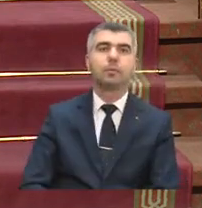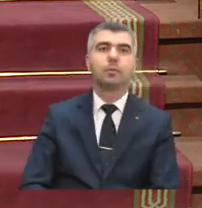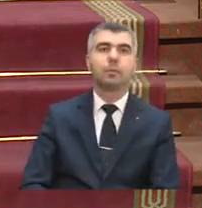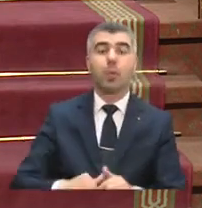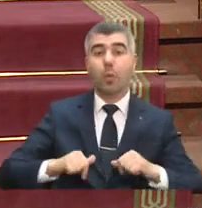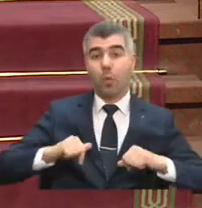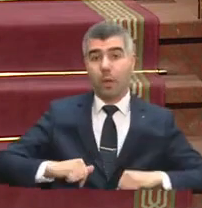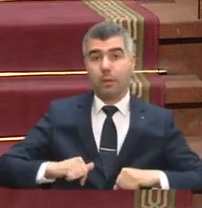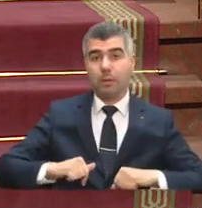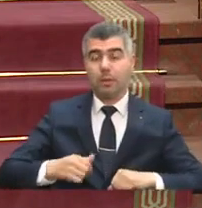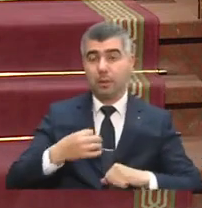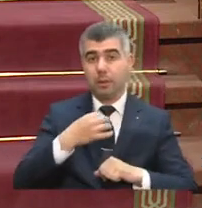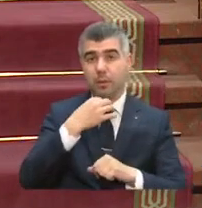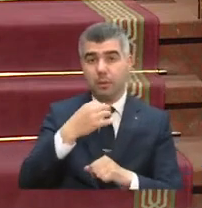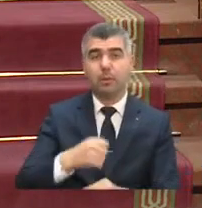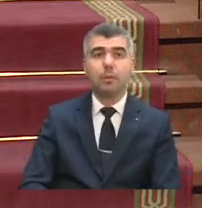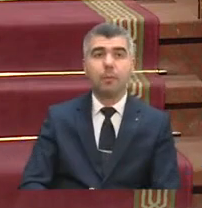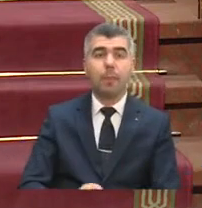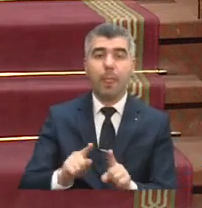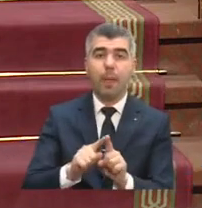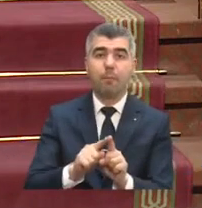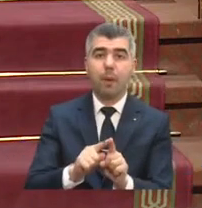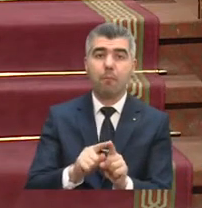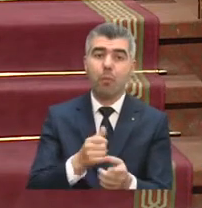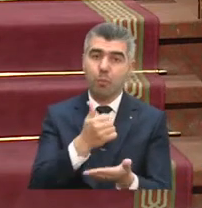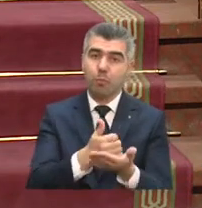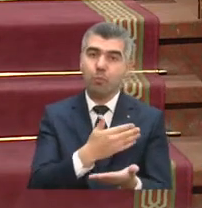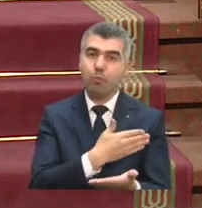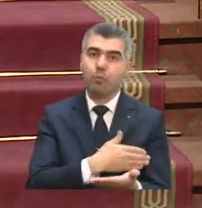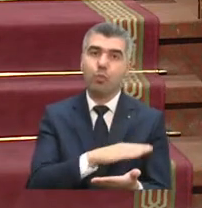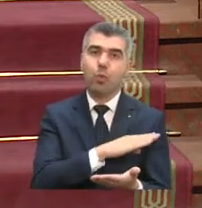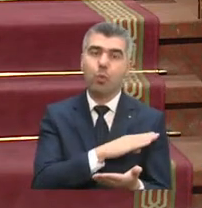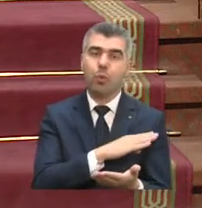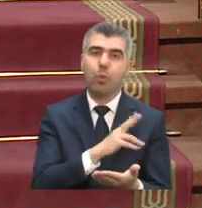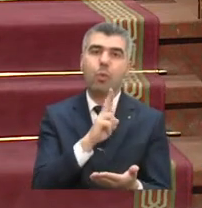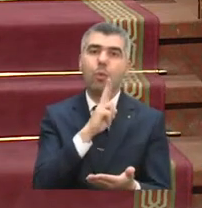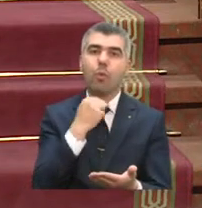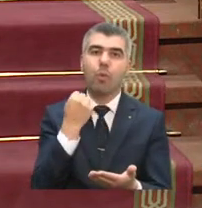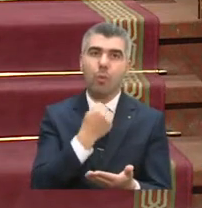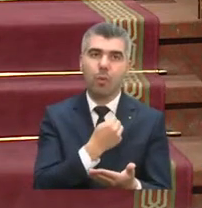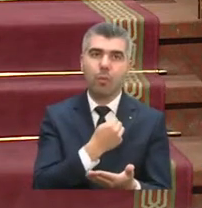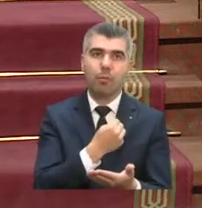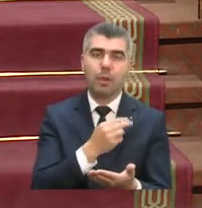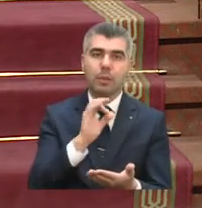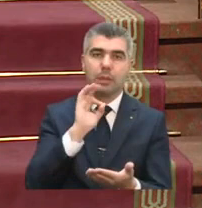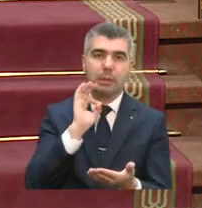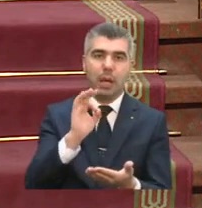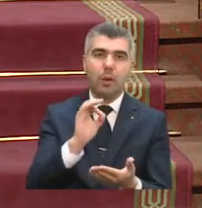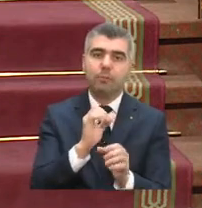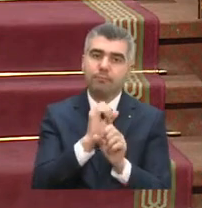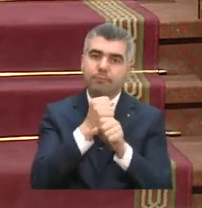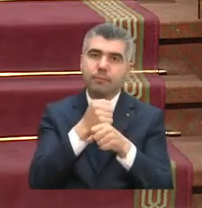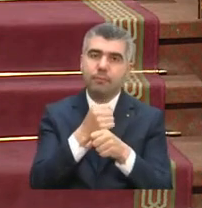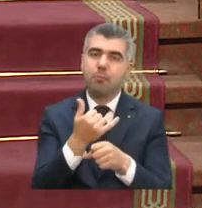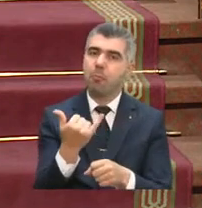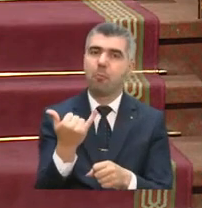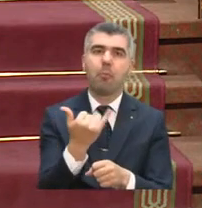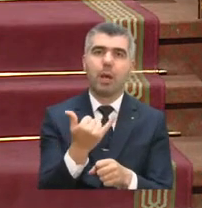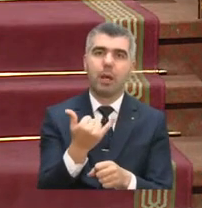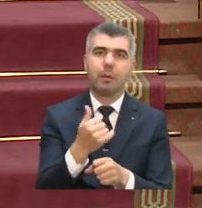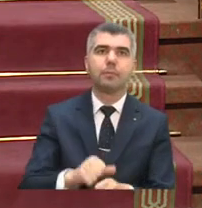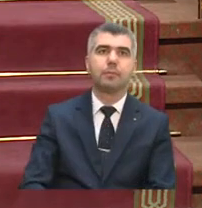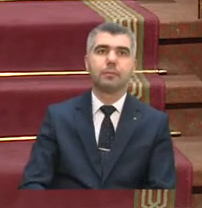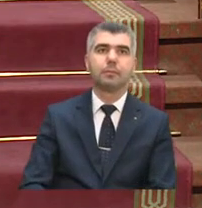راه انا كنقول بعض المسؤولين في الحكومه يا ليتهم سكتوا. سيد